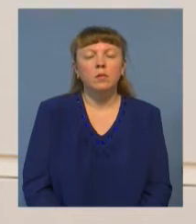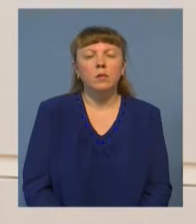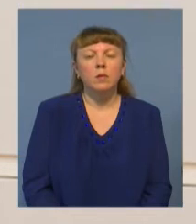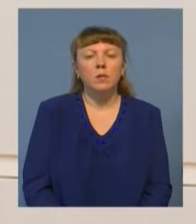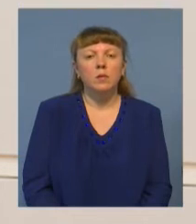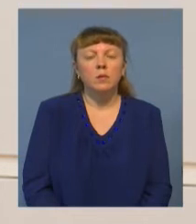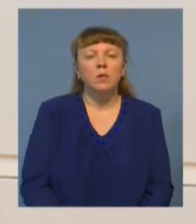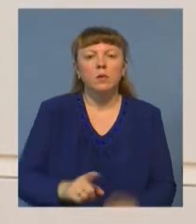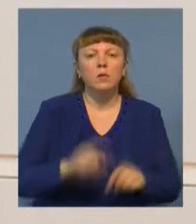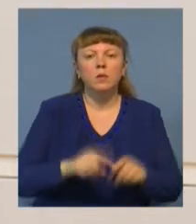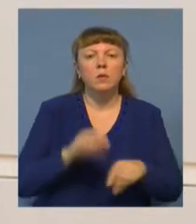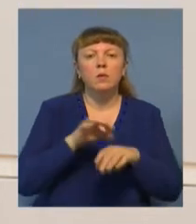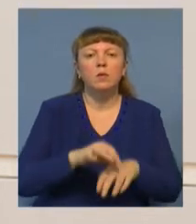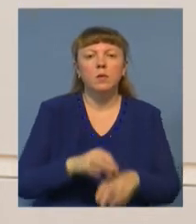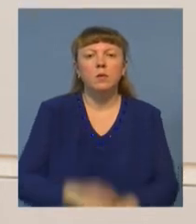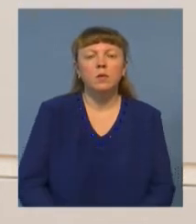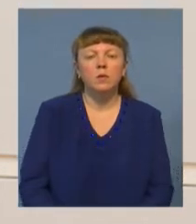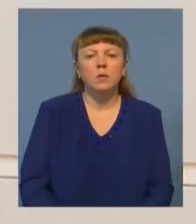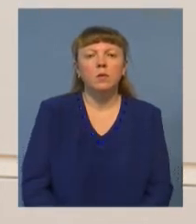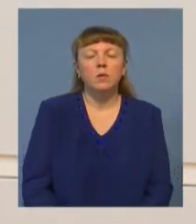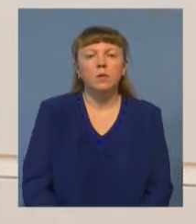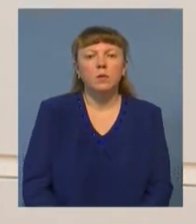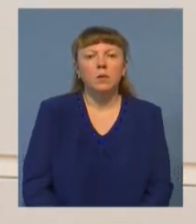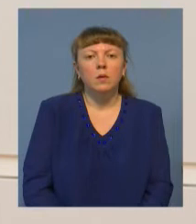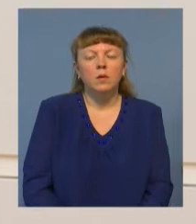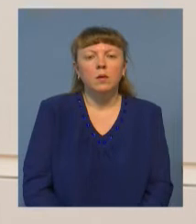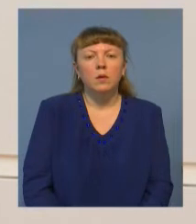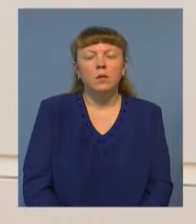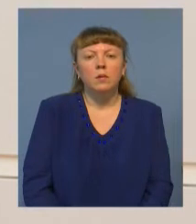свидетельствуют о родственных отношениях. Родственные отношения между